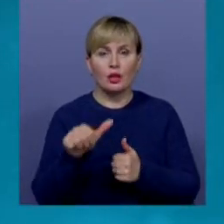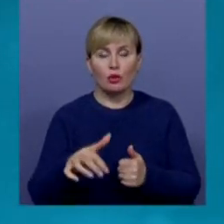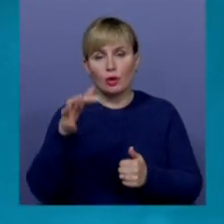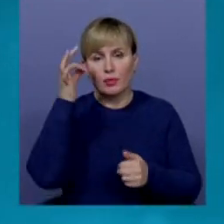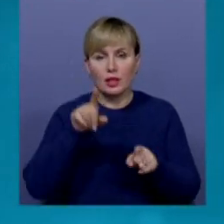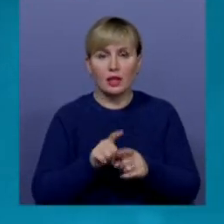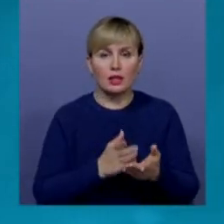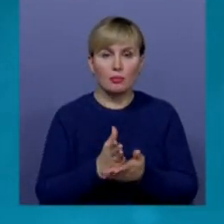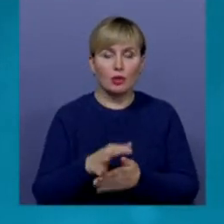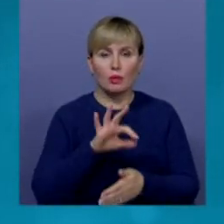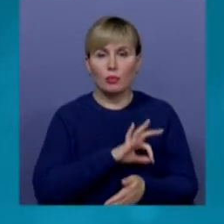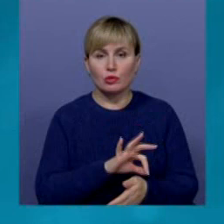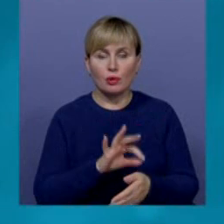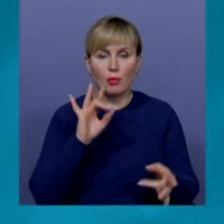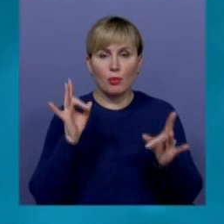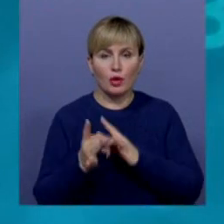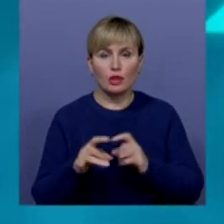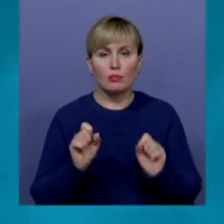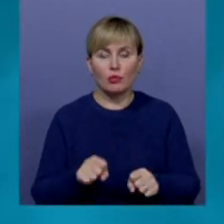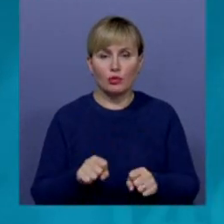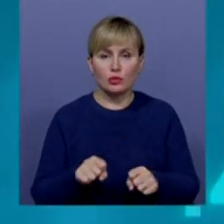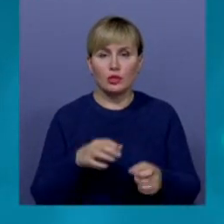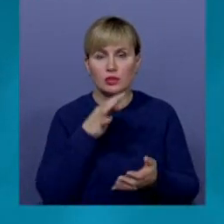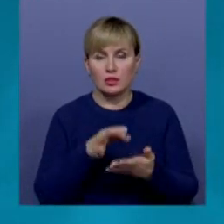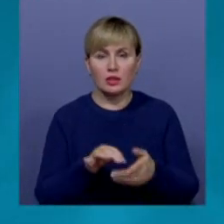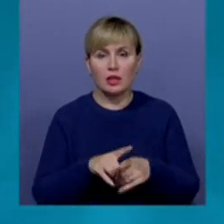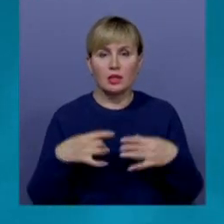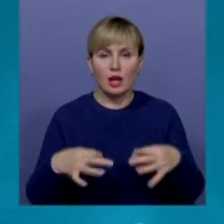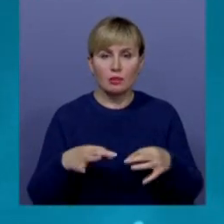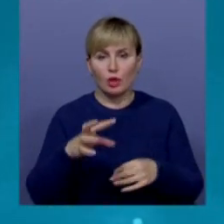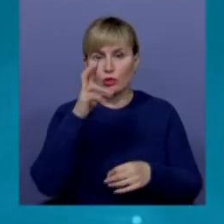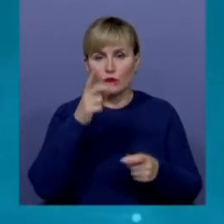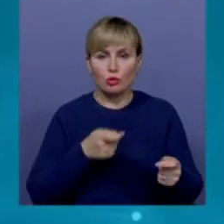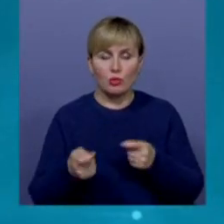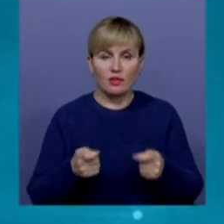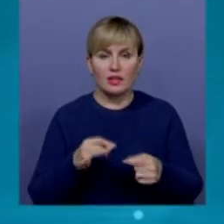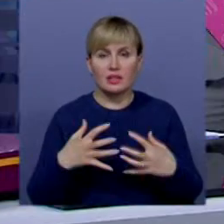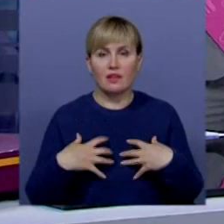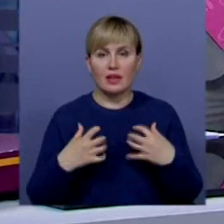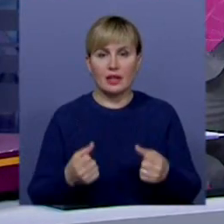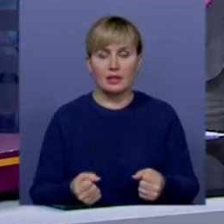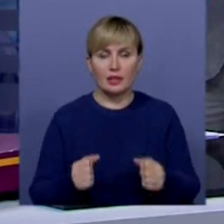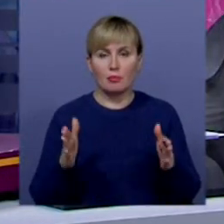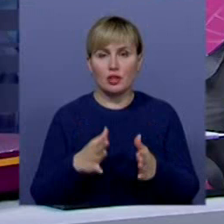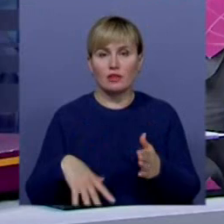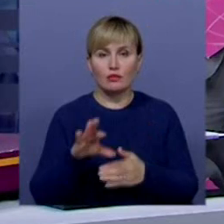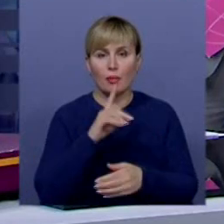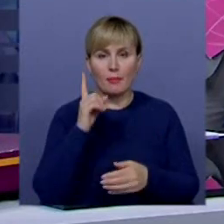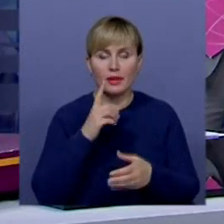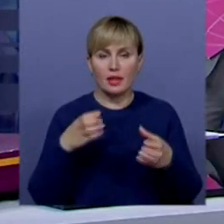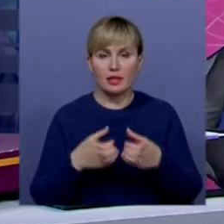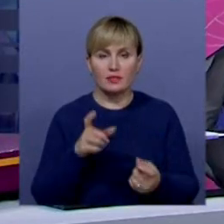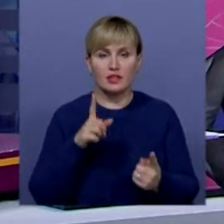упомянутых направлений, пользующихся популярностью, можно отметить также транспорт, государственное управление и здравоохранение. Меньше всего молодой